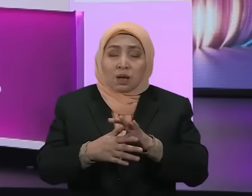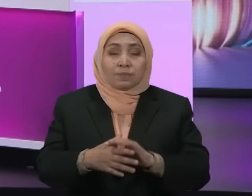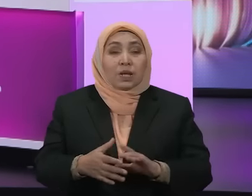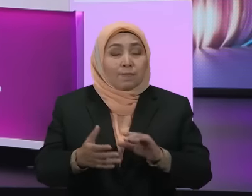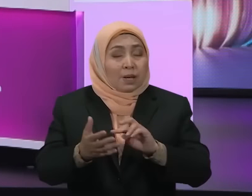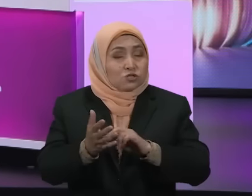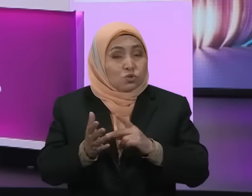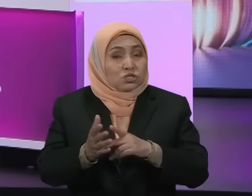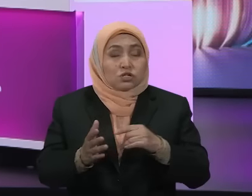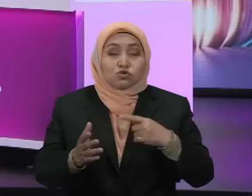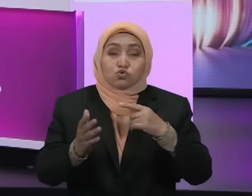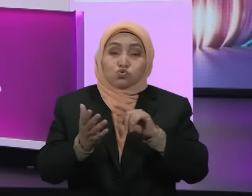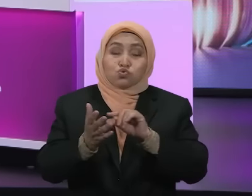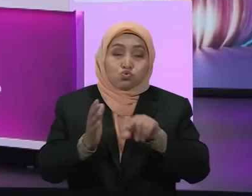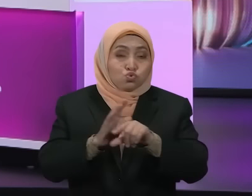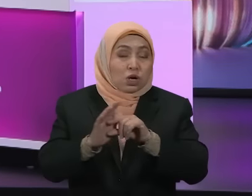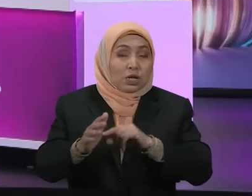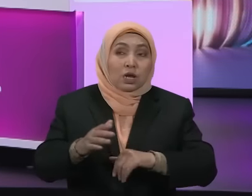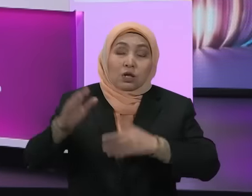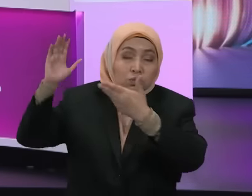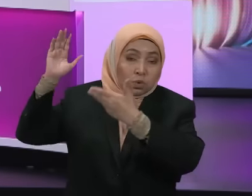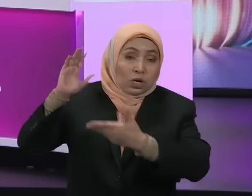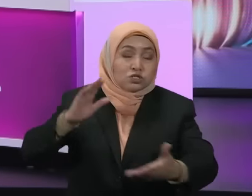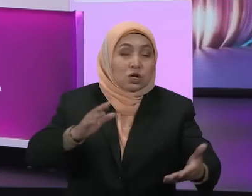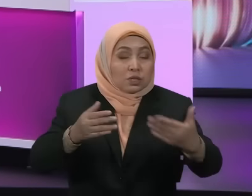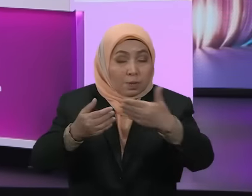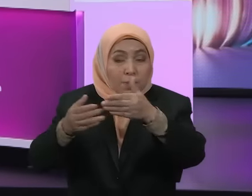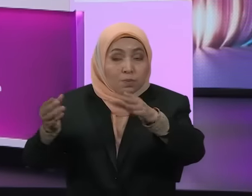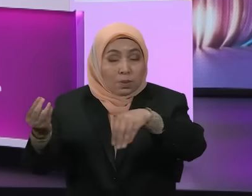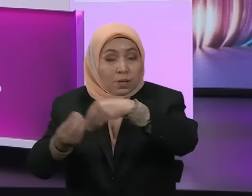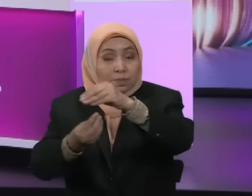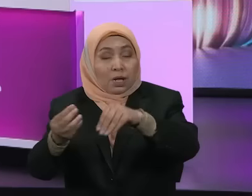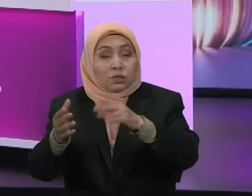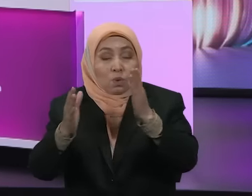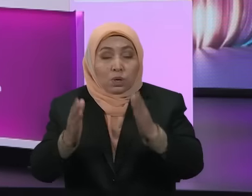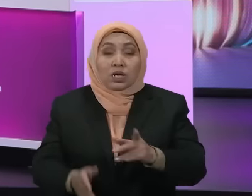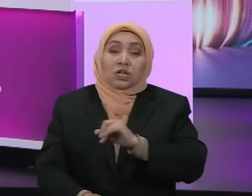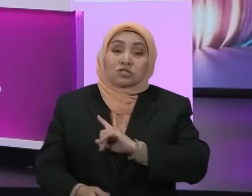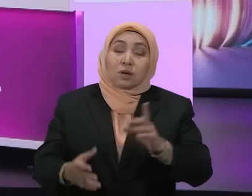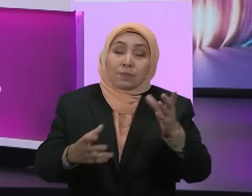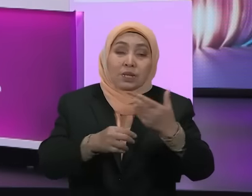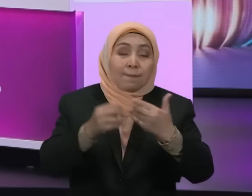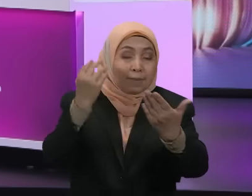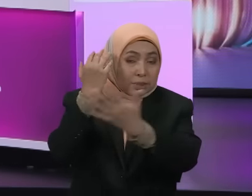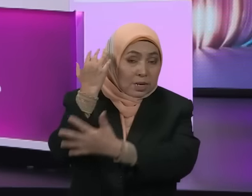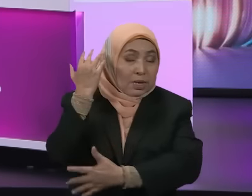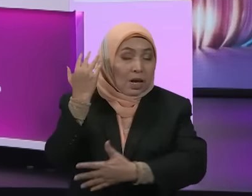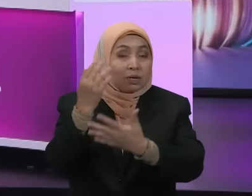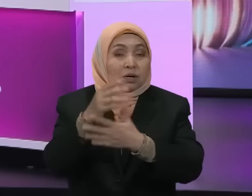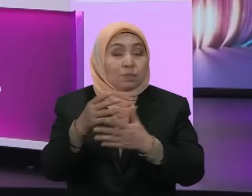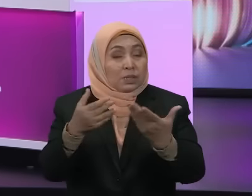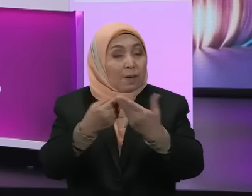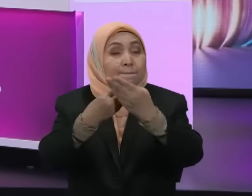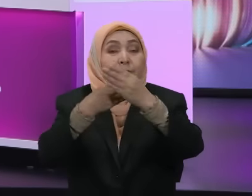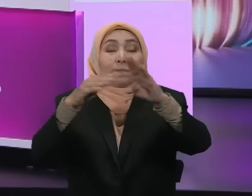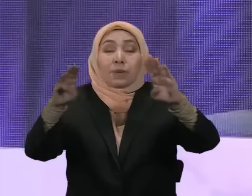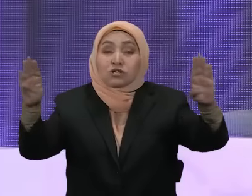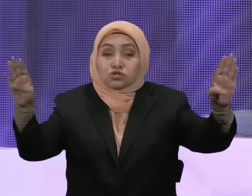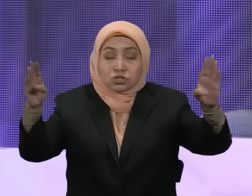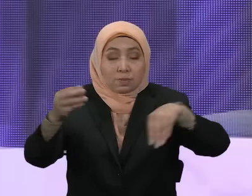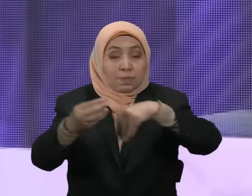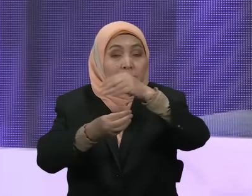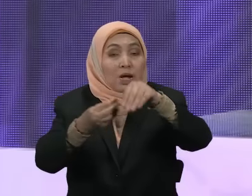maksudnya surah ini turun selepas peristiwa Fathu Mekah, yeah. Selepas umat Islam mendapat negara, ya, mendapat pembebasan Mekah itu